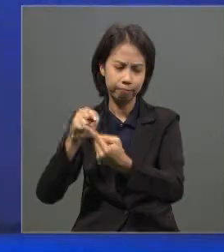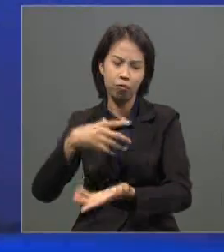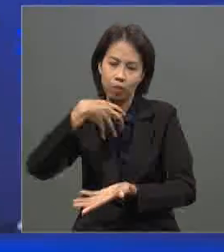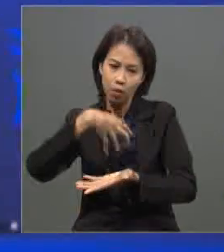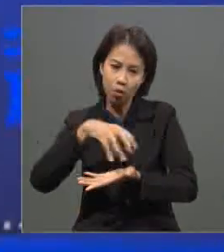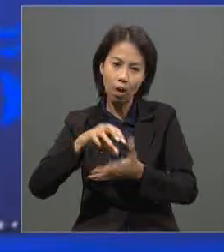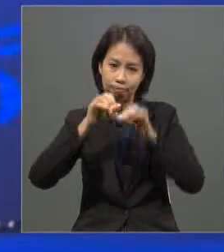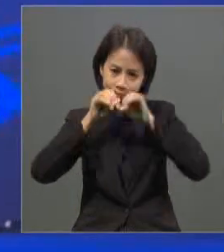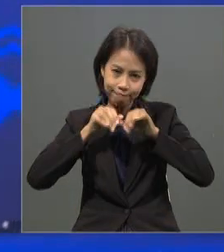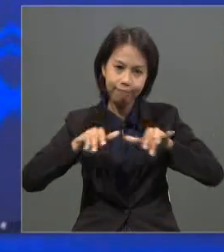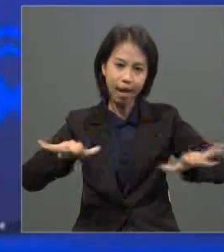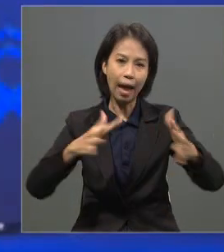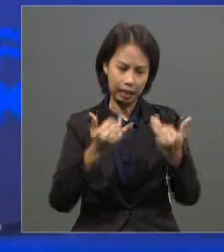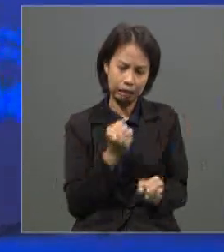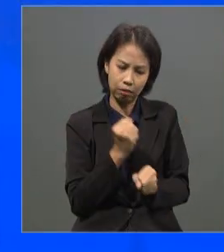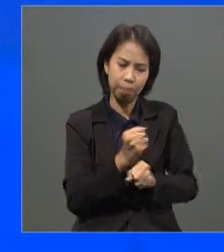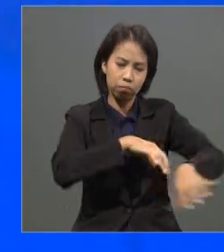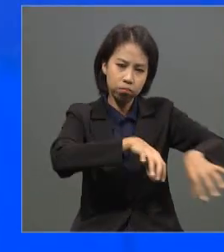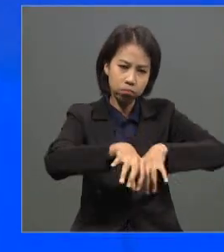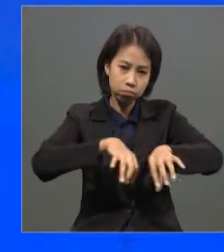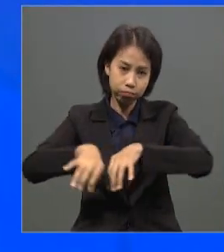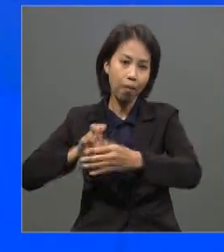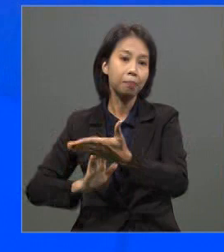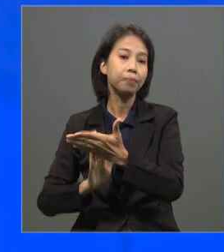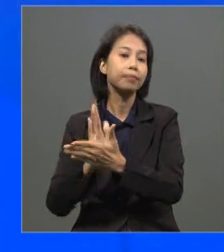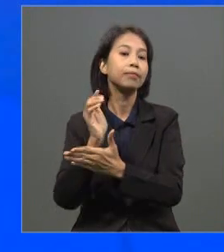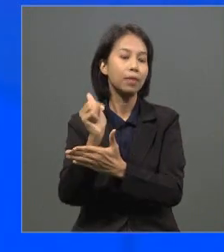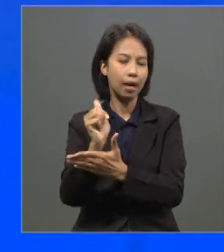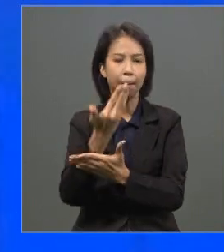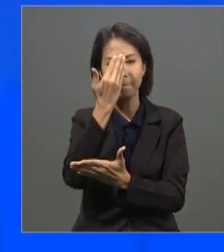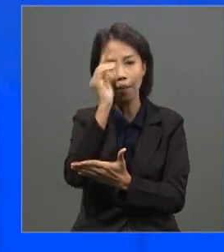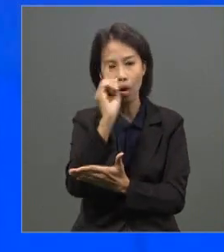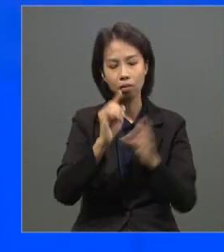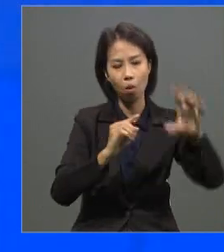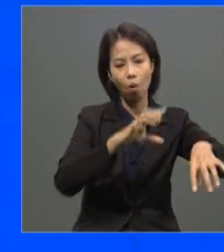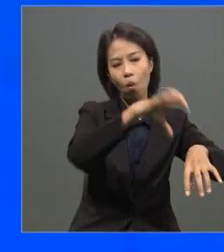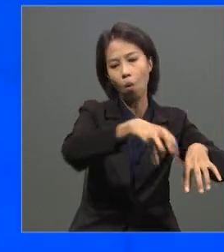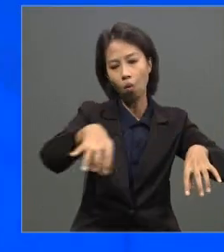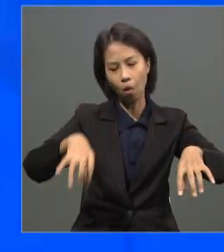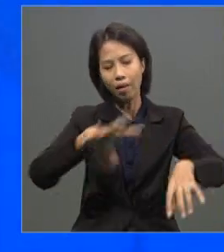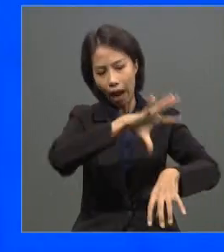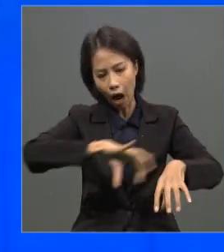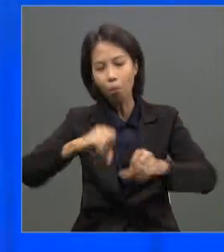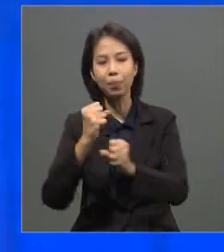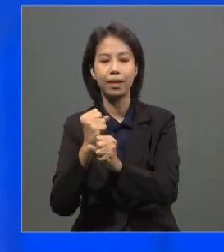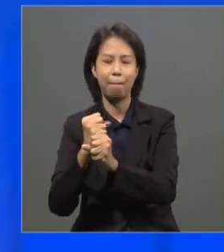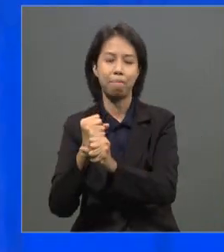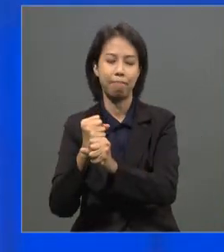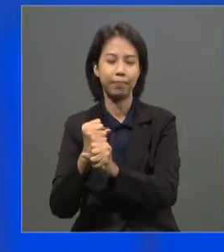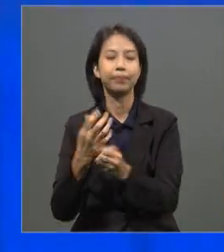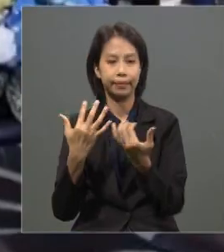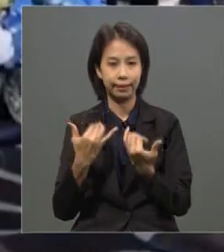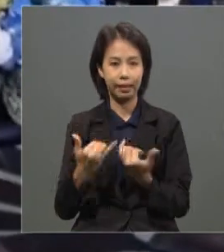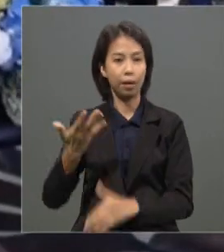และเผยแพร่ผลการขับเคลื่อนที่ประสบผลสำเร็จเพื่อให้แต่ละองค์กรนะครับนำไปปรับใช้ในพื้นที่ซึ่งก่อนหน้านี้ทาง